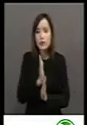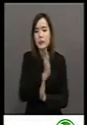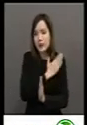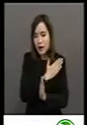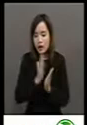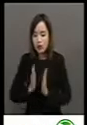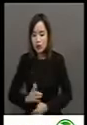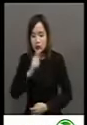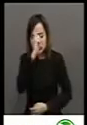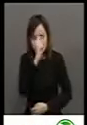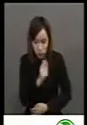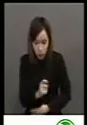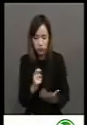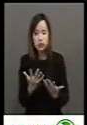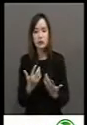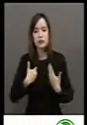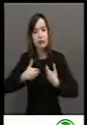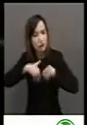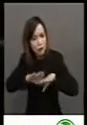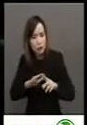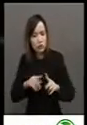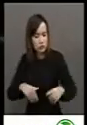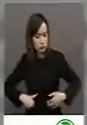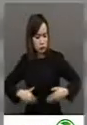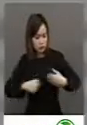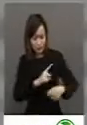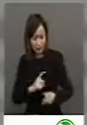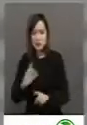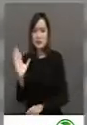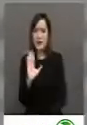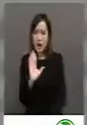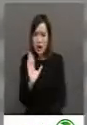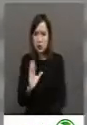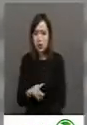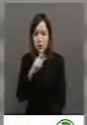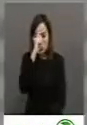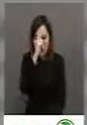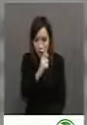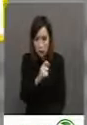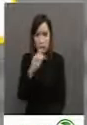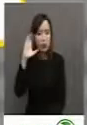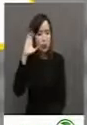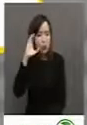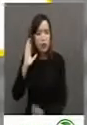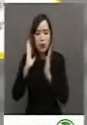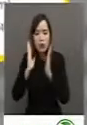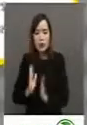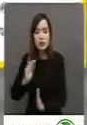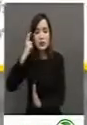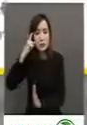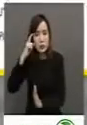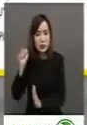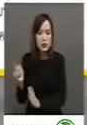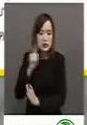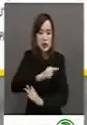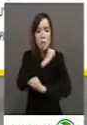านุศิษย์โดยที่ไม่ควรปล่อยให้มีเรื่องแบบนี้เกิดขึ้นไม่ควรใช้ศรัทธาความเชื่อมั่นของผู้บริสุทธิ์เป็นเครื่องมือปกป้